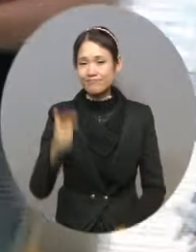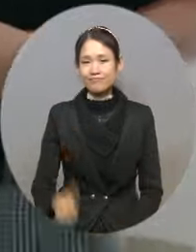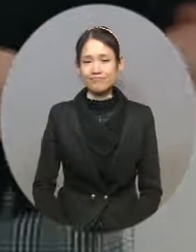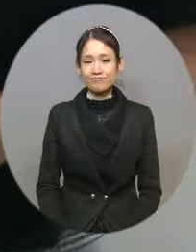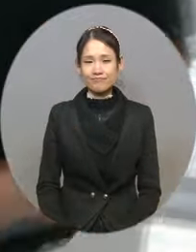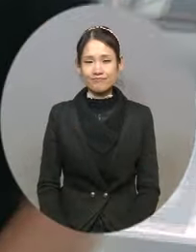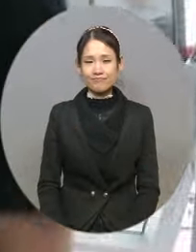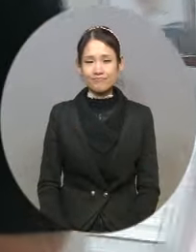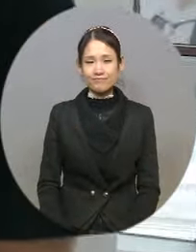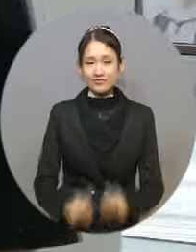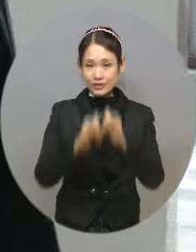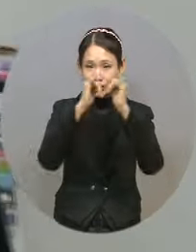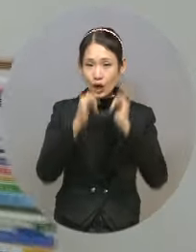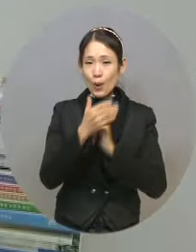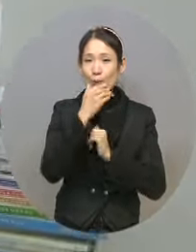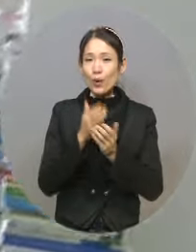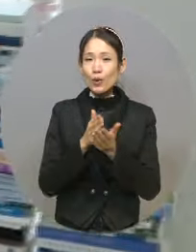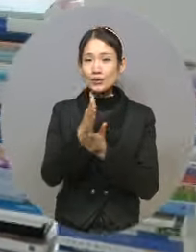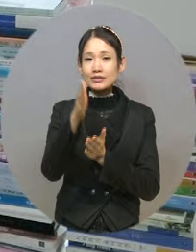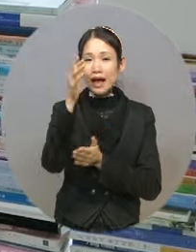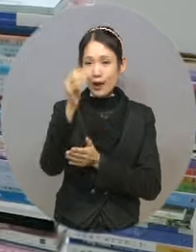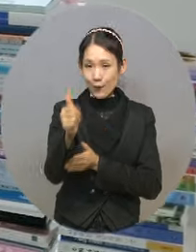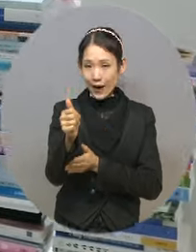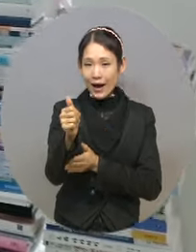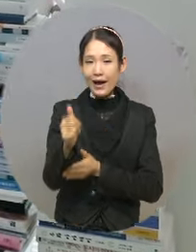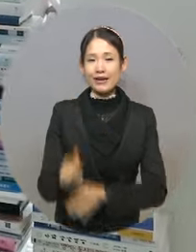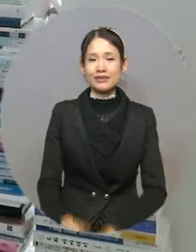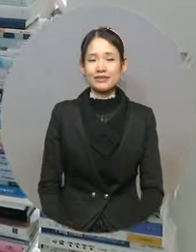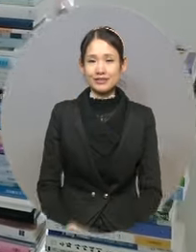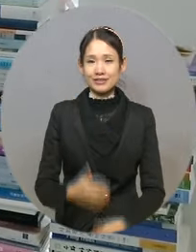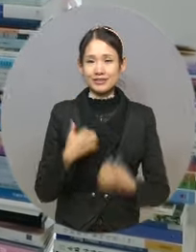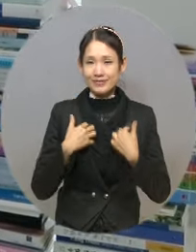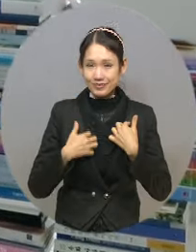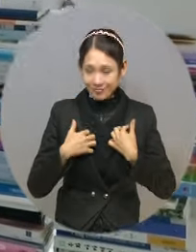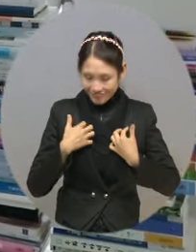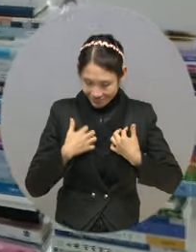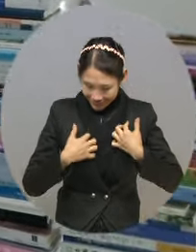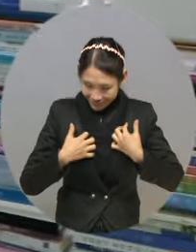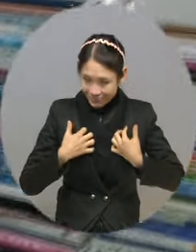저희 사회복지학과 학장님이십니다. 네, 반갑습니다.